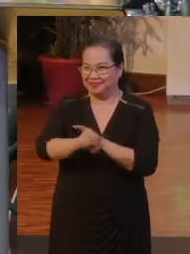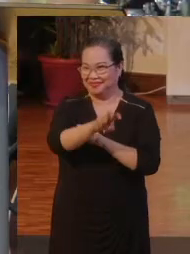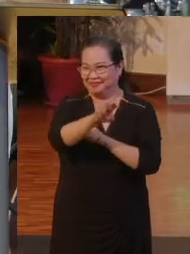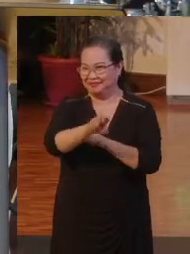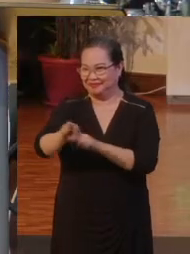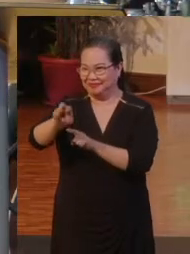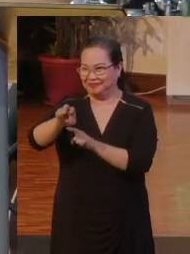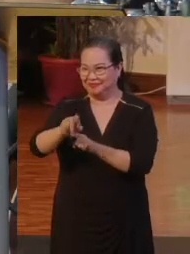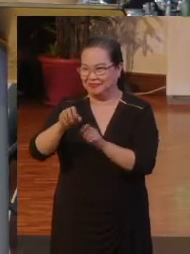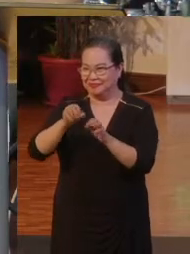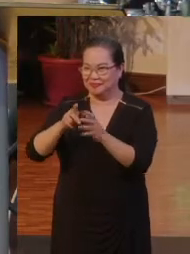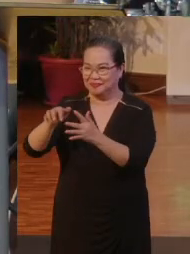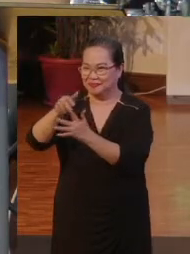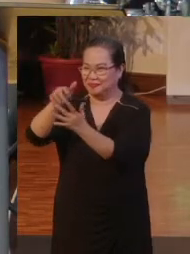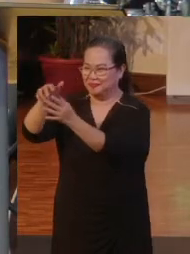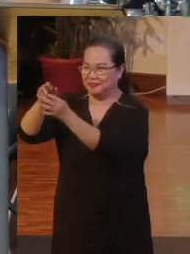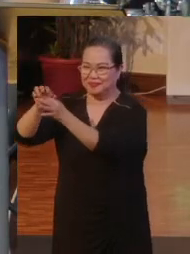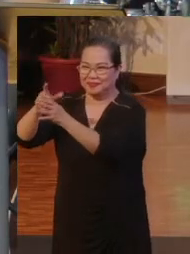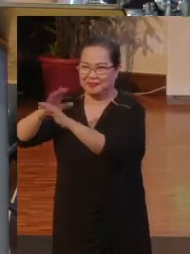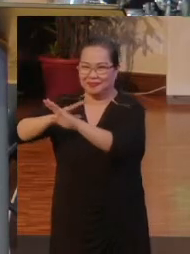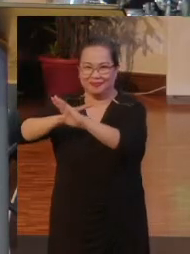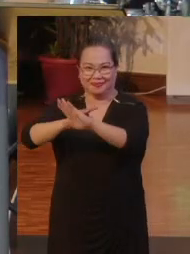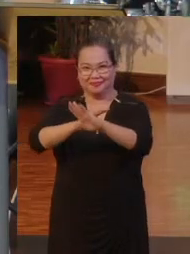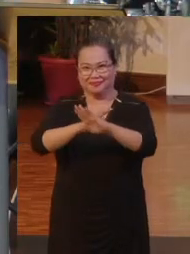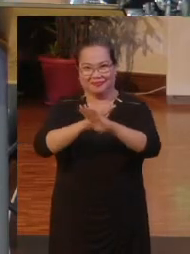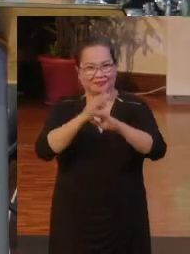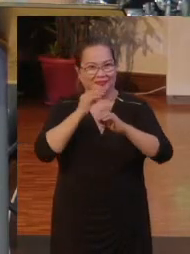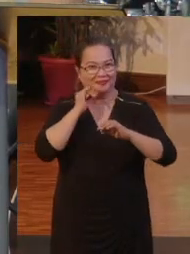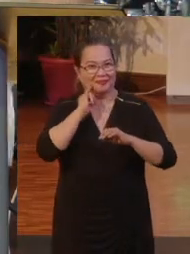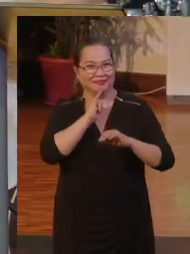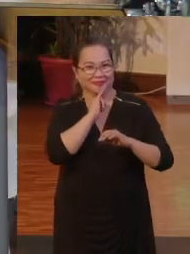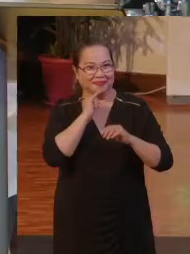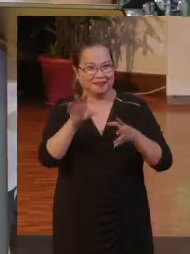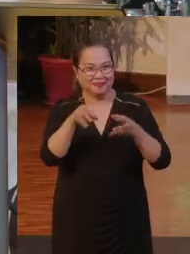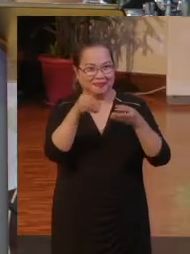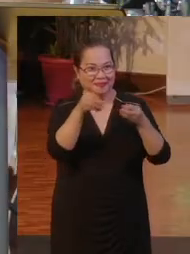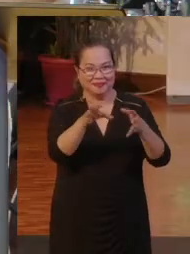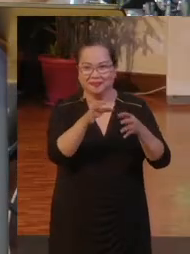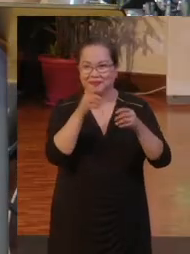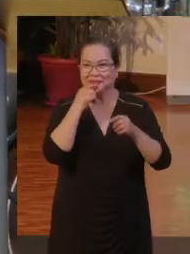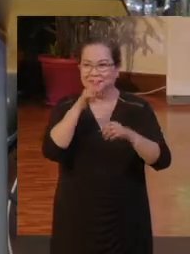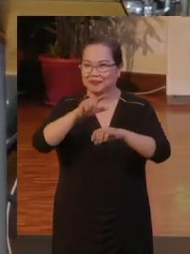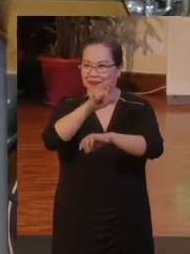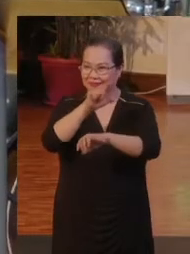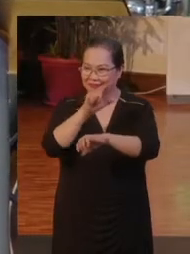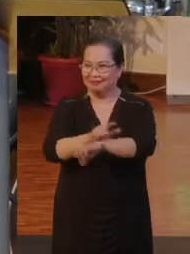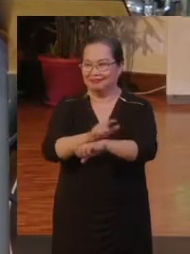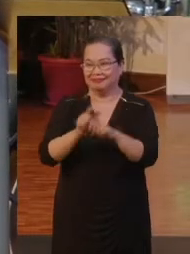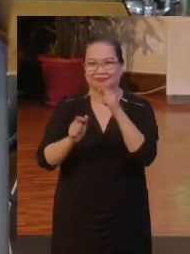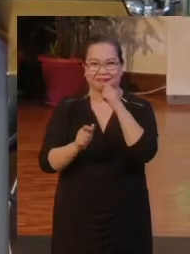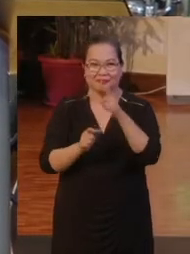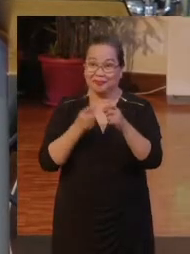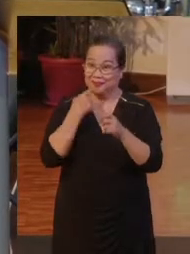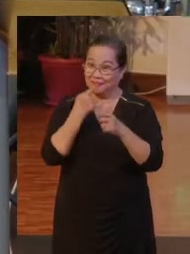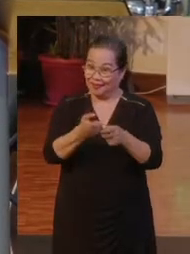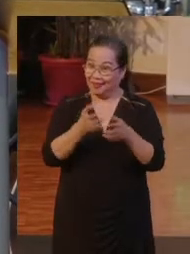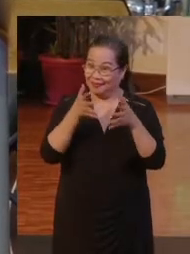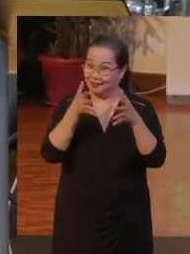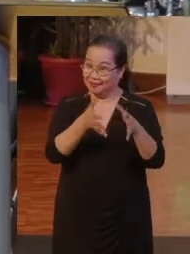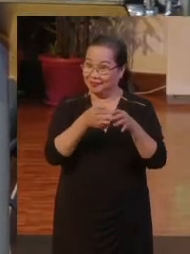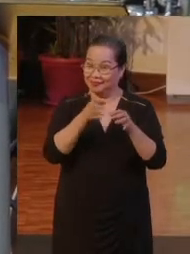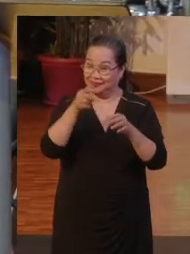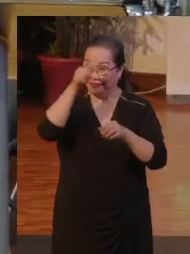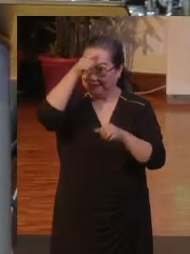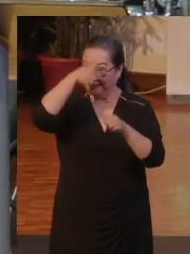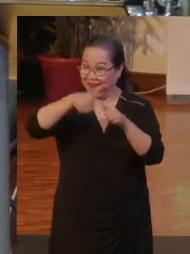Amorita. Kanyang pinaglaban ang kanyang bayan at binigay sa kanila ang lupang yaon. Doon po natira, kung